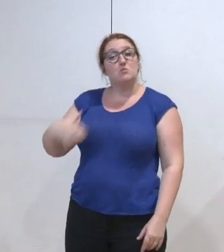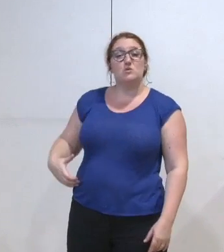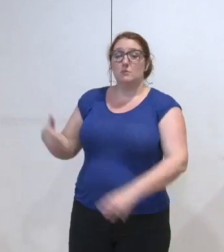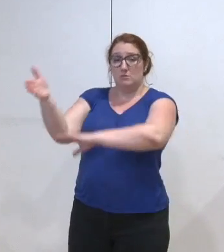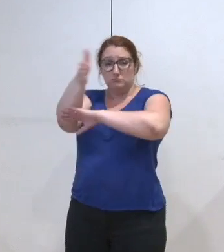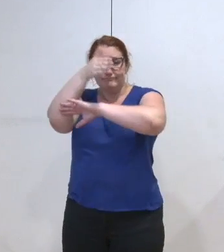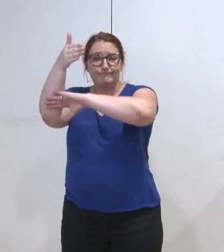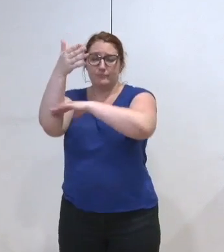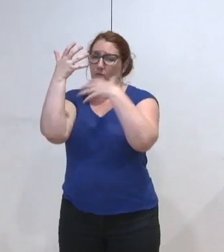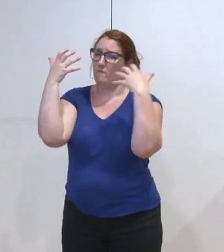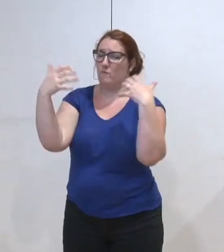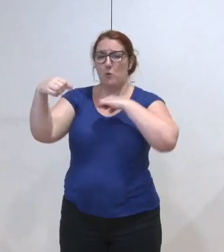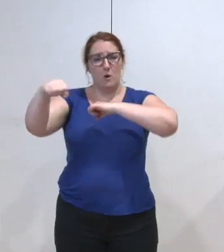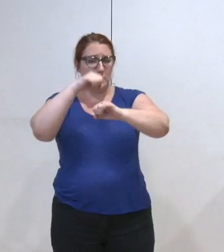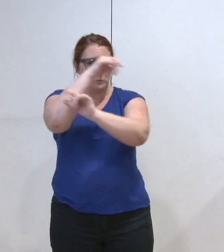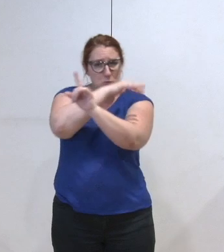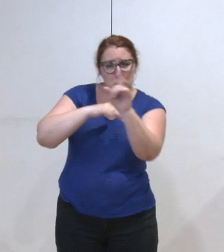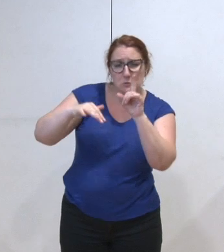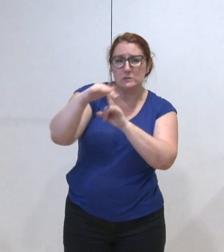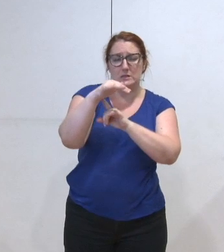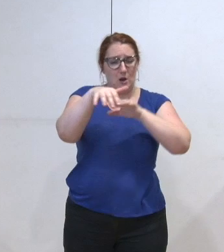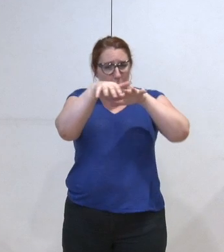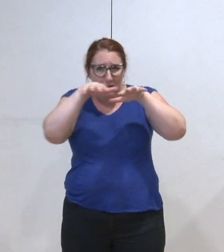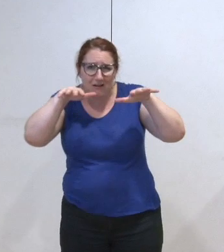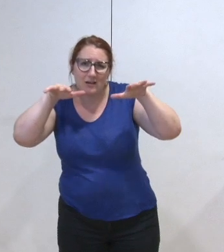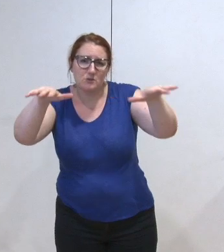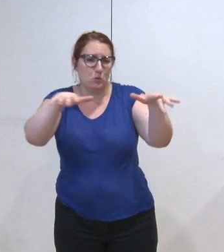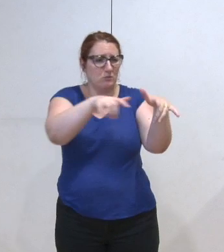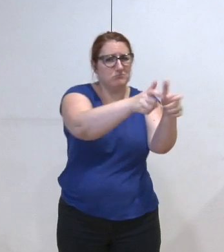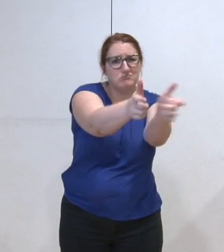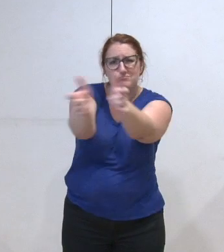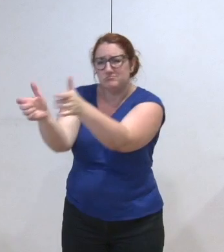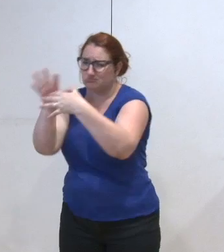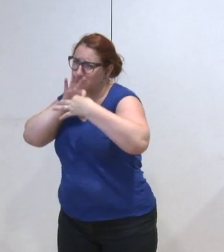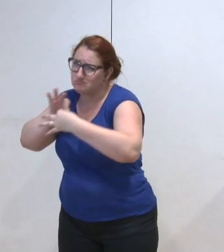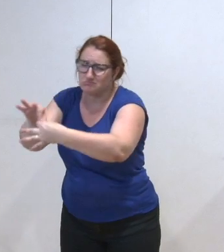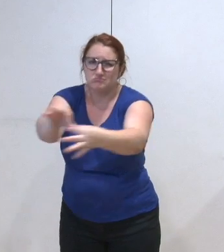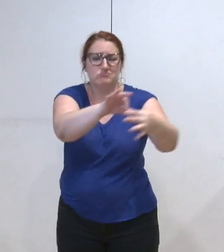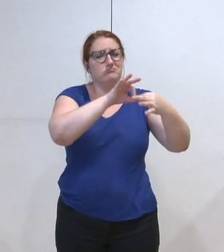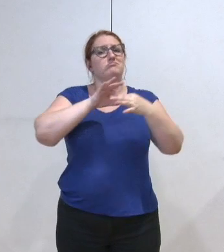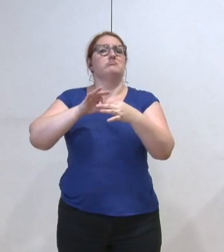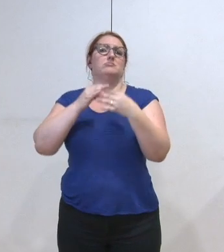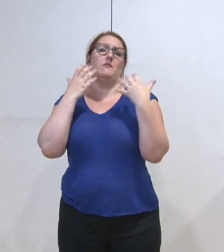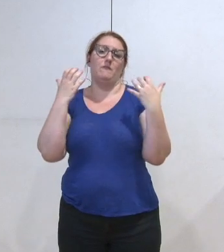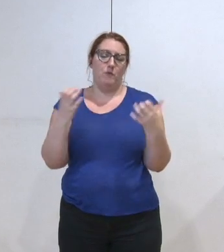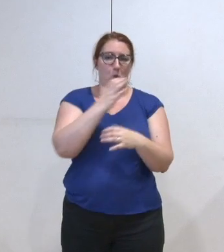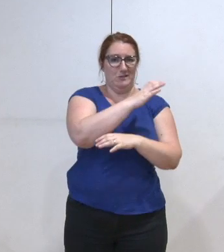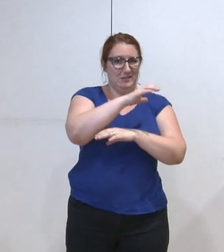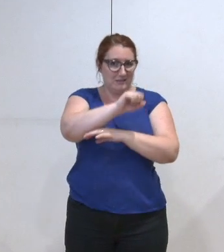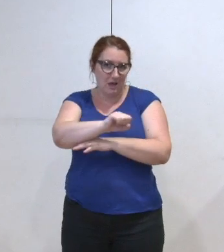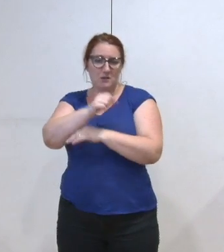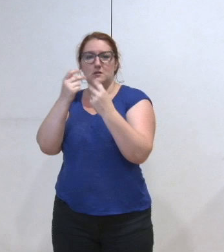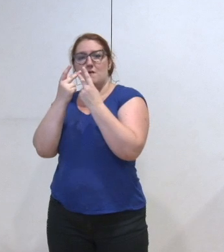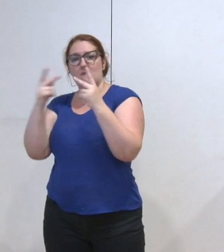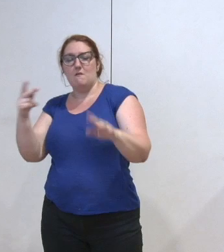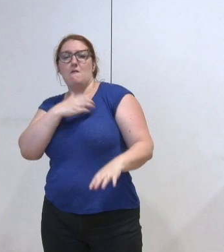cohérence avec le réseau d'acteurs d'acteurs locaux et nous souhaitons de ce fait rapprocher le CCS et la ville